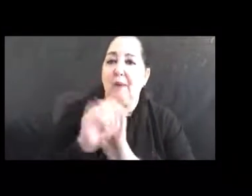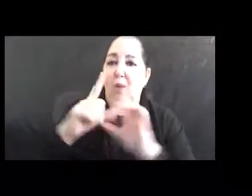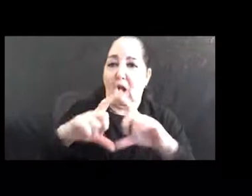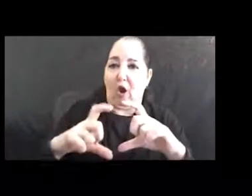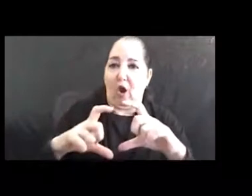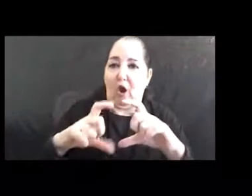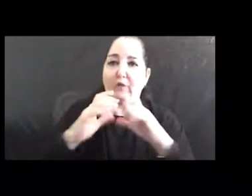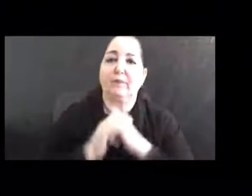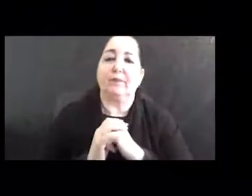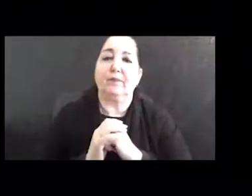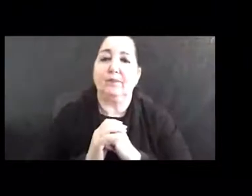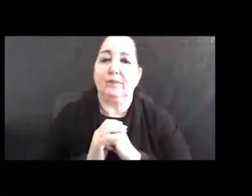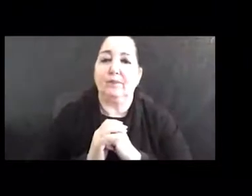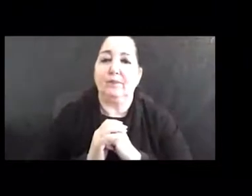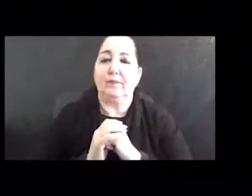Saya akan memilih.